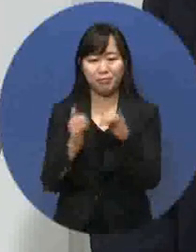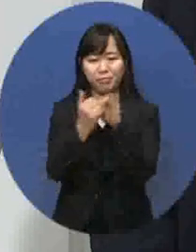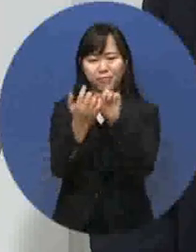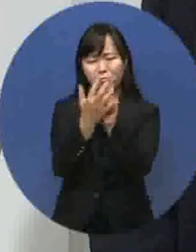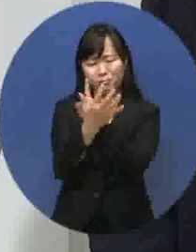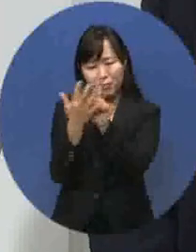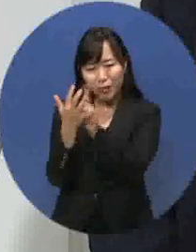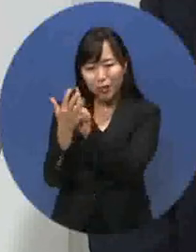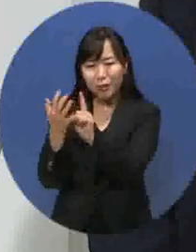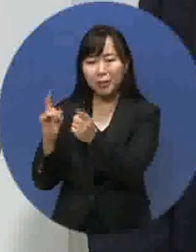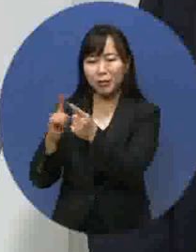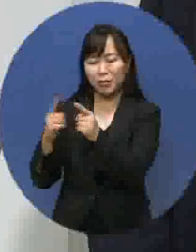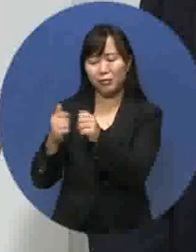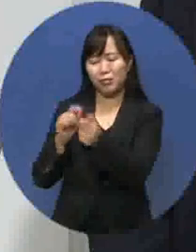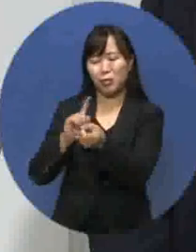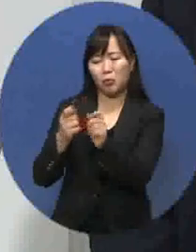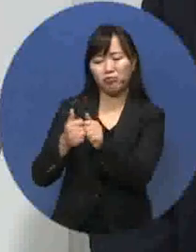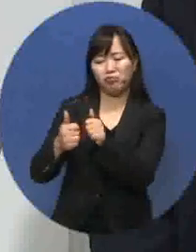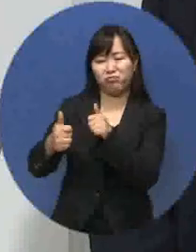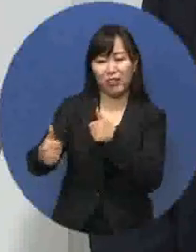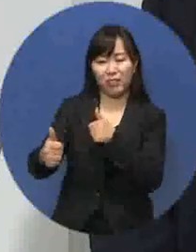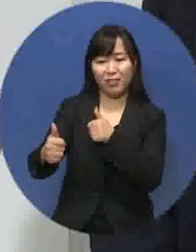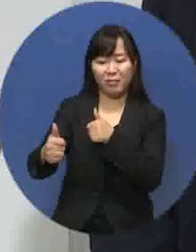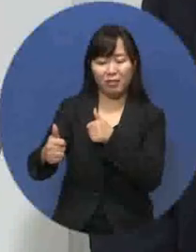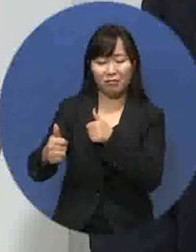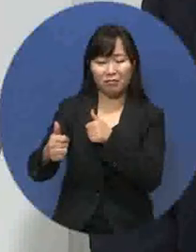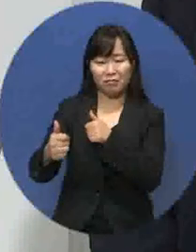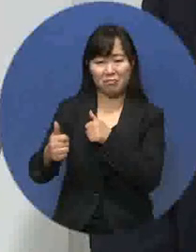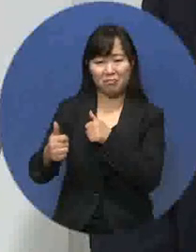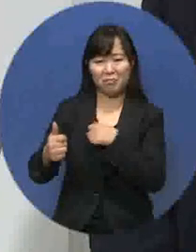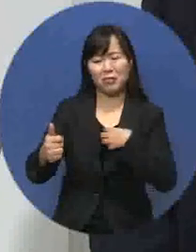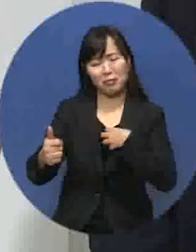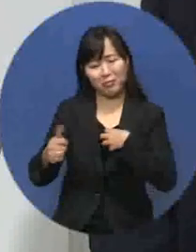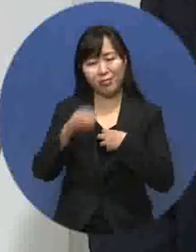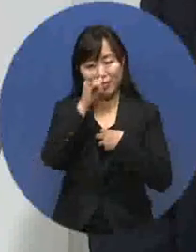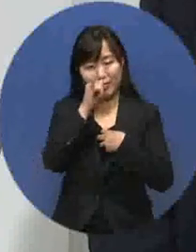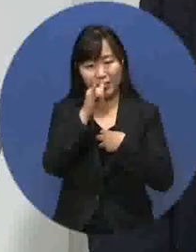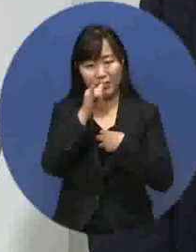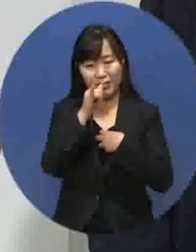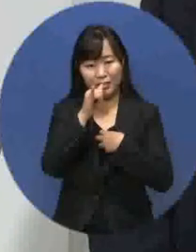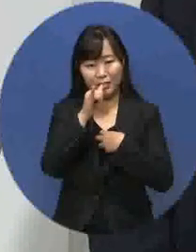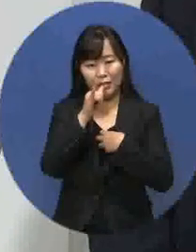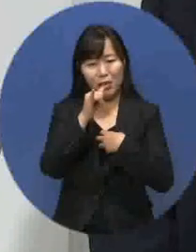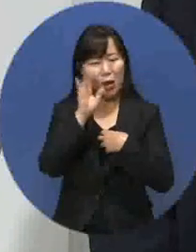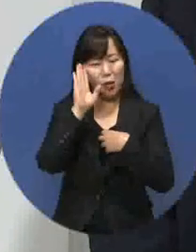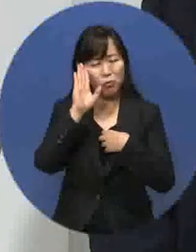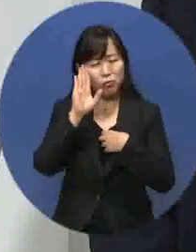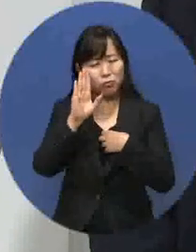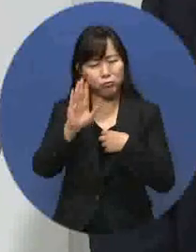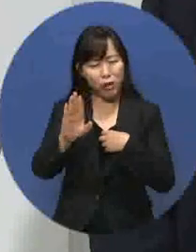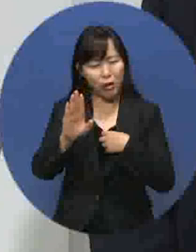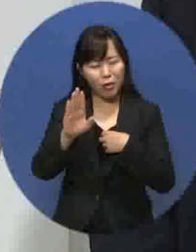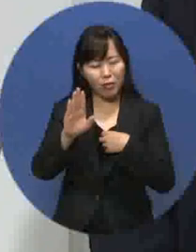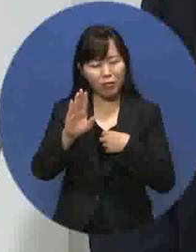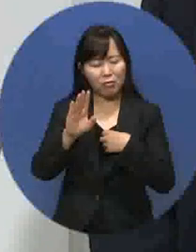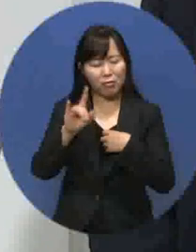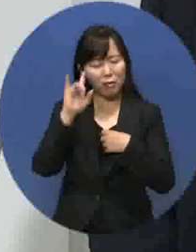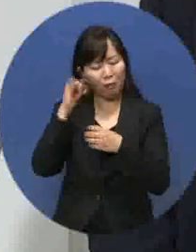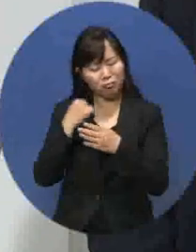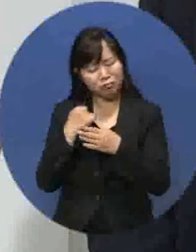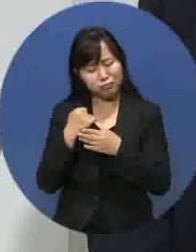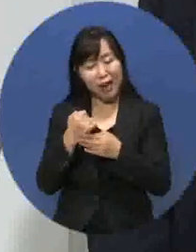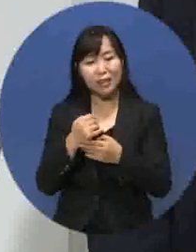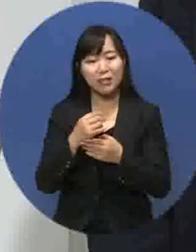거에 대한 좀 아, 거리도 두게 되고, 걱정도 많이 되고요. 그리고 또 이 후유증이, 코로나 이후 후유증이 좀 심하다고